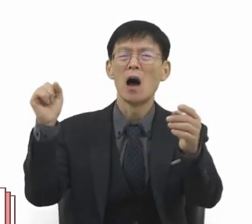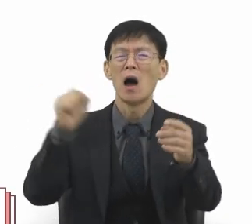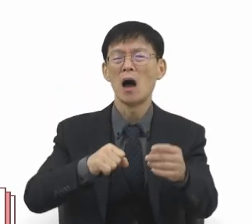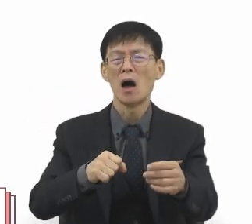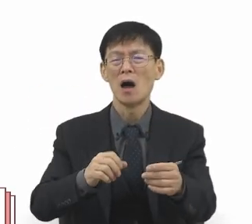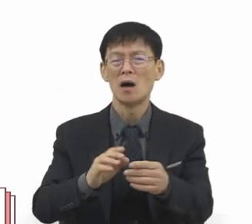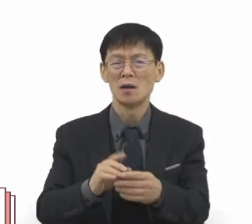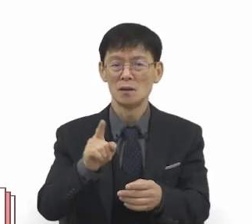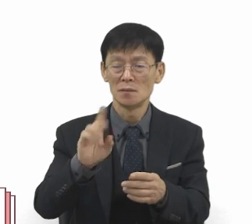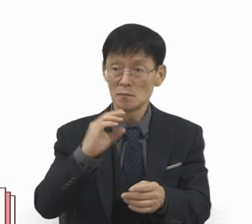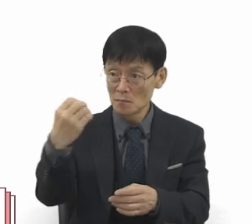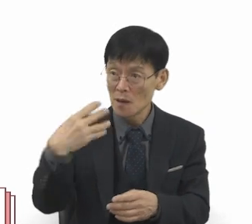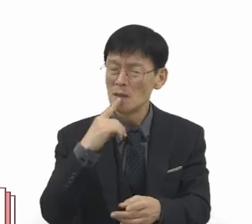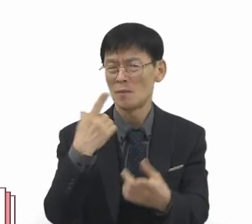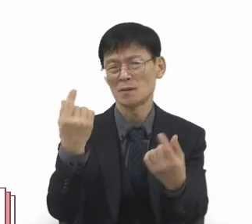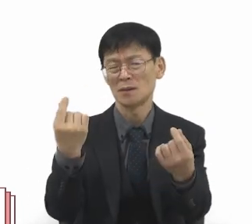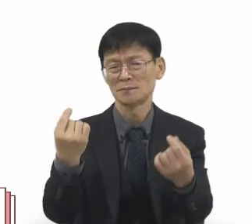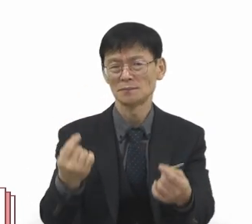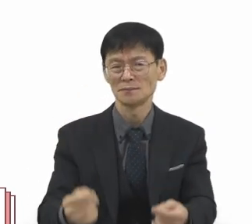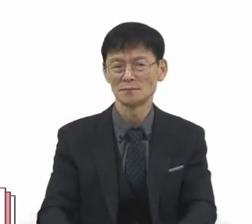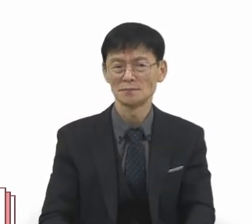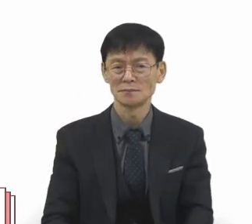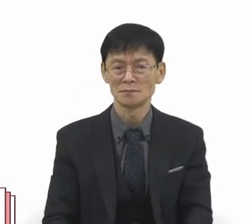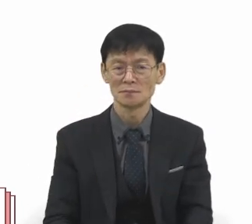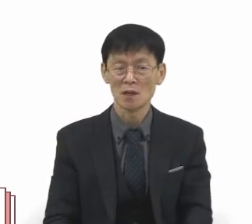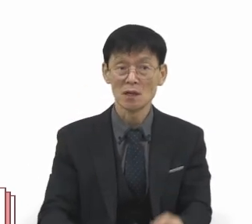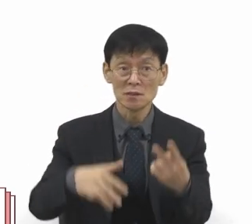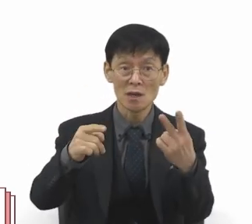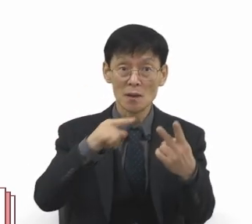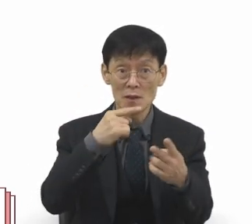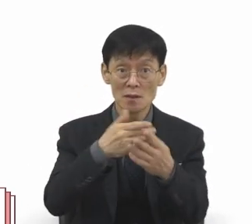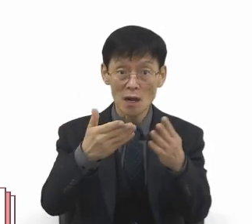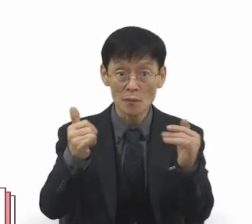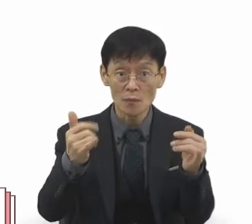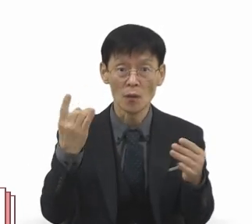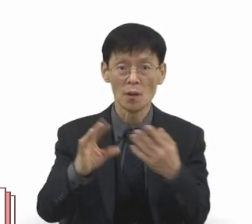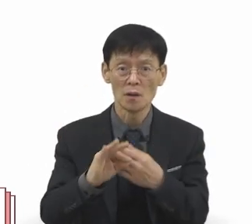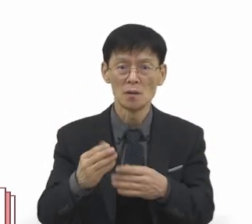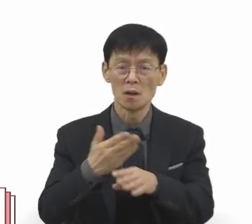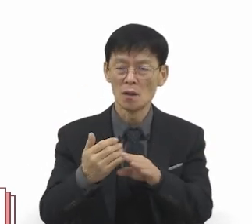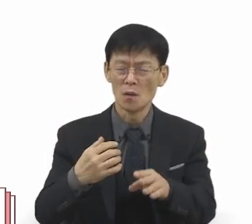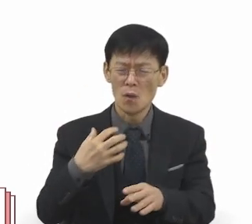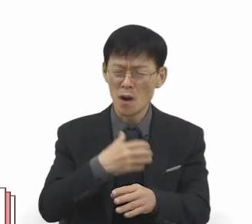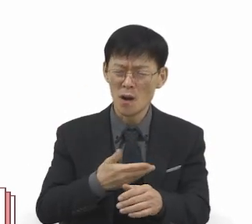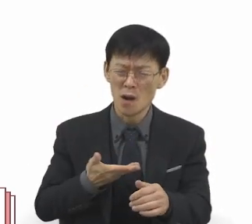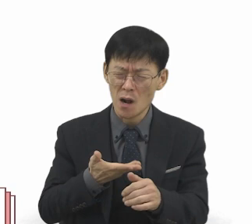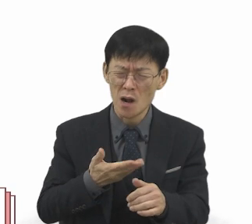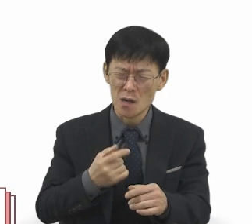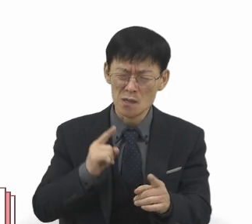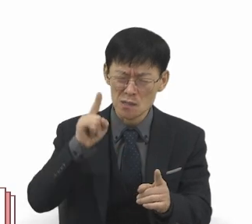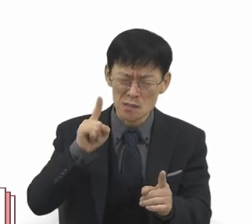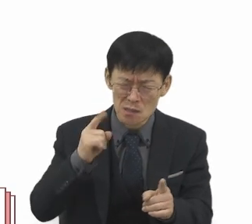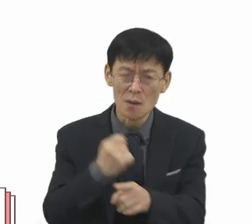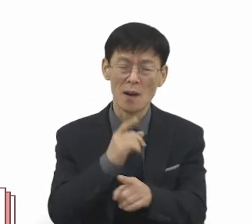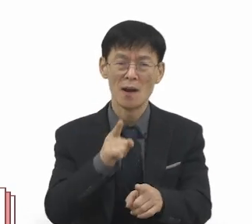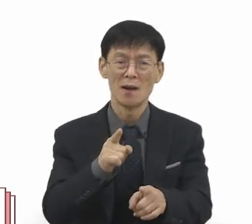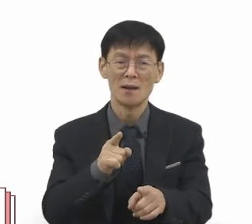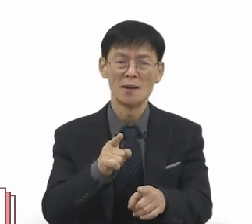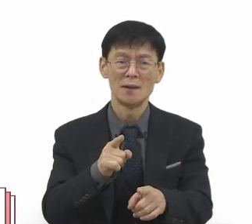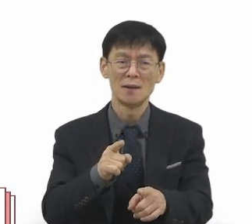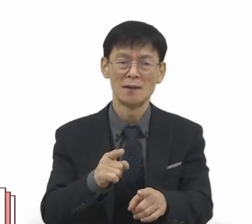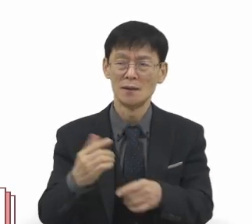보셨는데요. 김단우 도우미님의 말씀이 맞아요. 2차 피해를 받은 사람은 또 다른 괴로움으로 더 힘들게